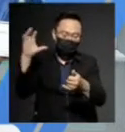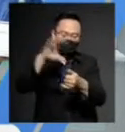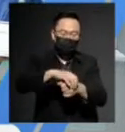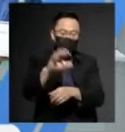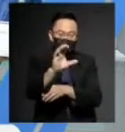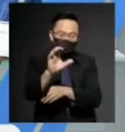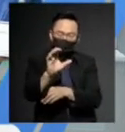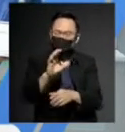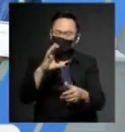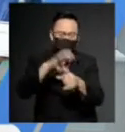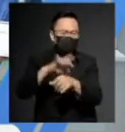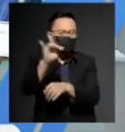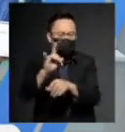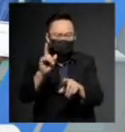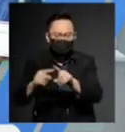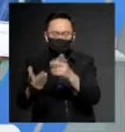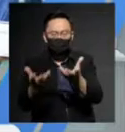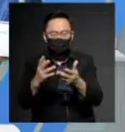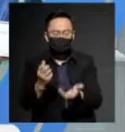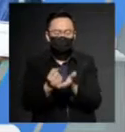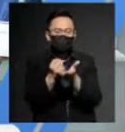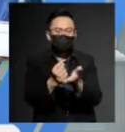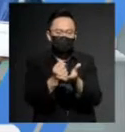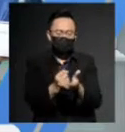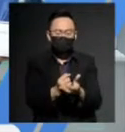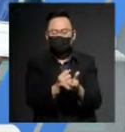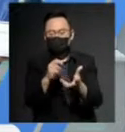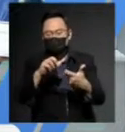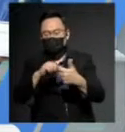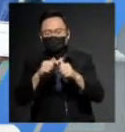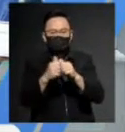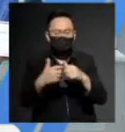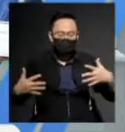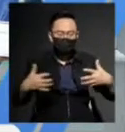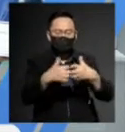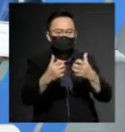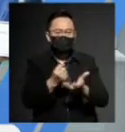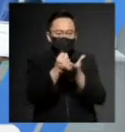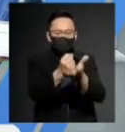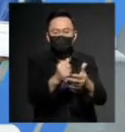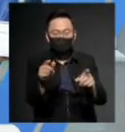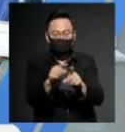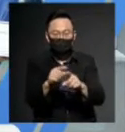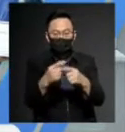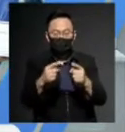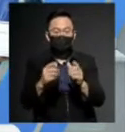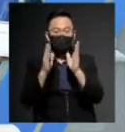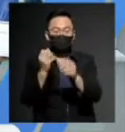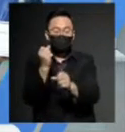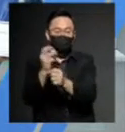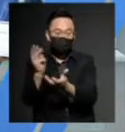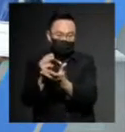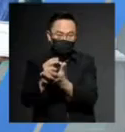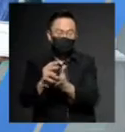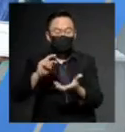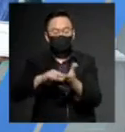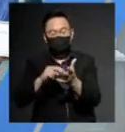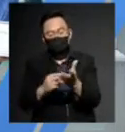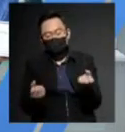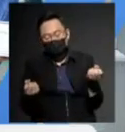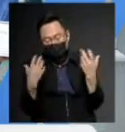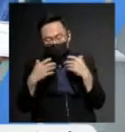พัดนะคะแหมแล้วก็รวมไปถึงเข้าไปช่วยเหลือประชาชนในเรื่องของอุบัติเหตุก็ตามแต่เมื่อพี่กู้ภัยเนี่ยเขาก็ต้องมีหมดแรง